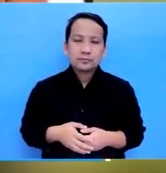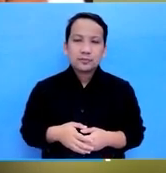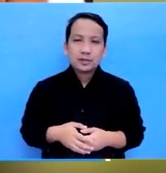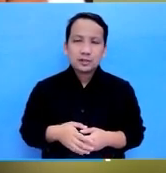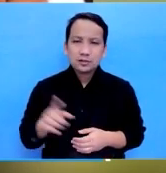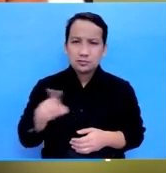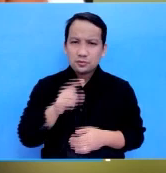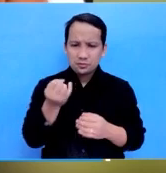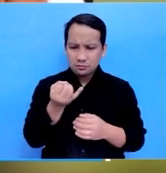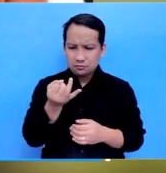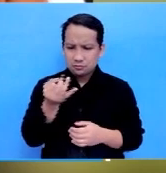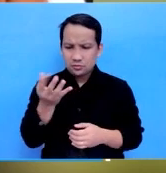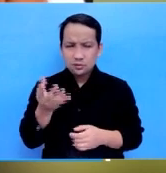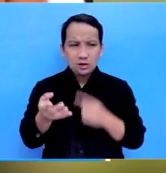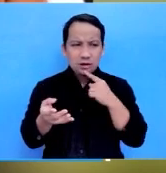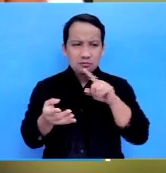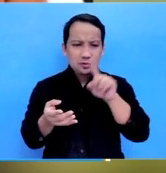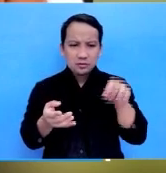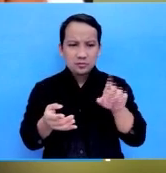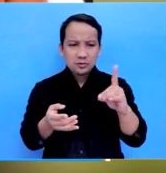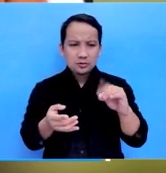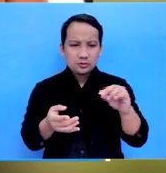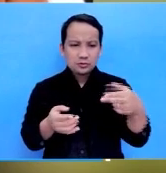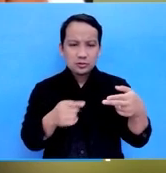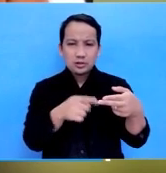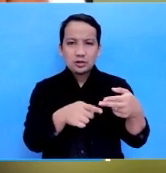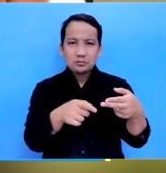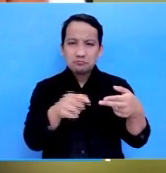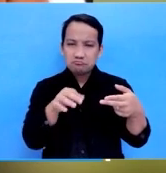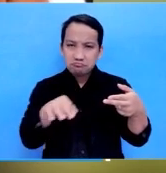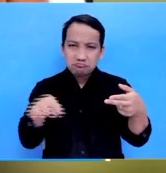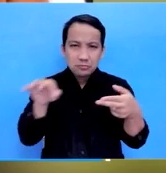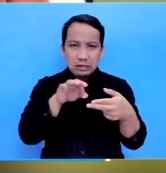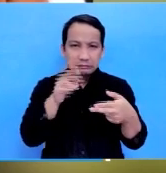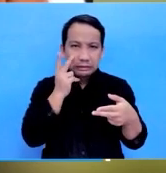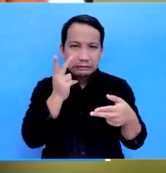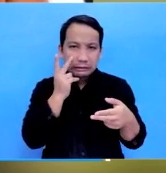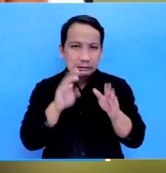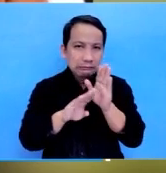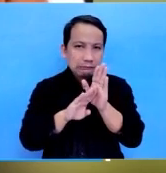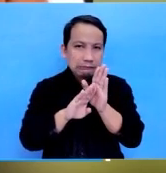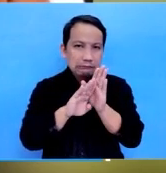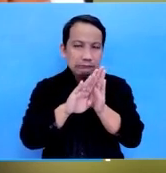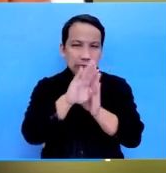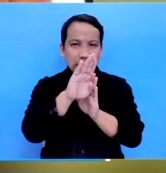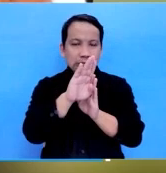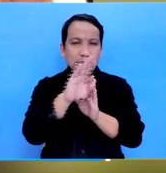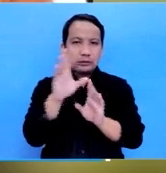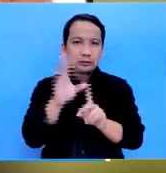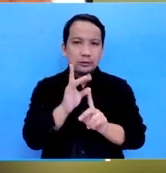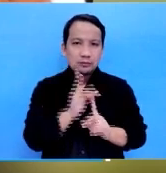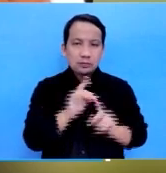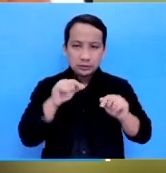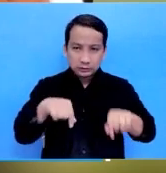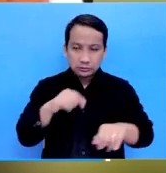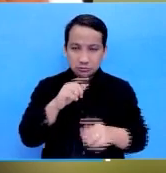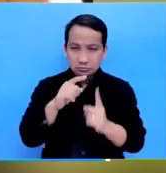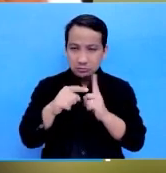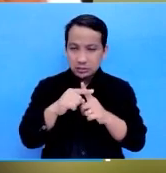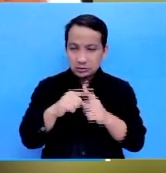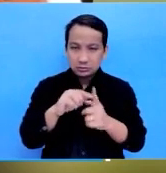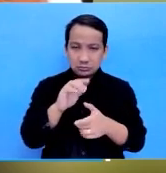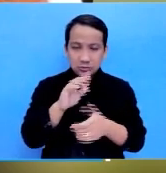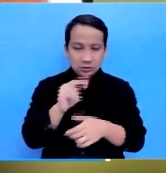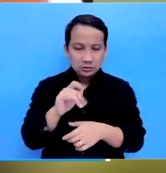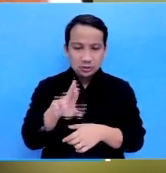numero kanina, sabi po ng DOH na significant na raw yung increase ng COVID cases sa NCR. Tama po ba yung assessment na yon at